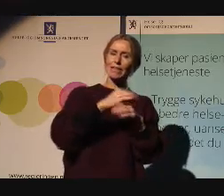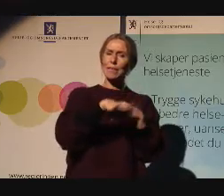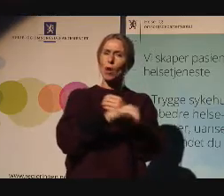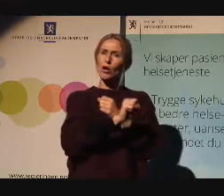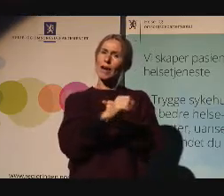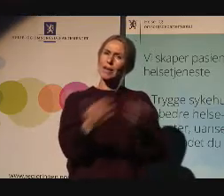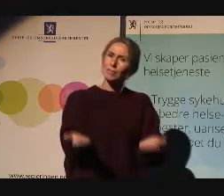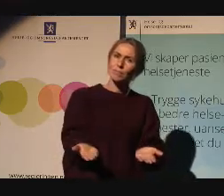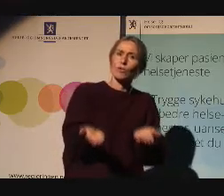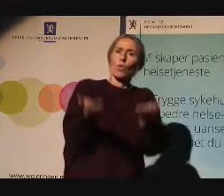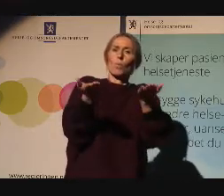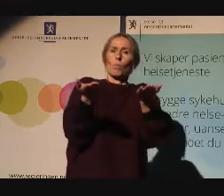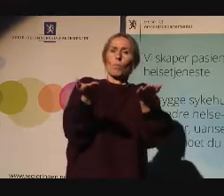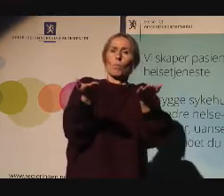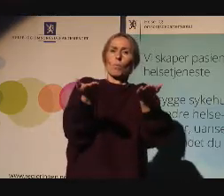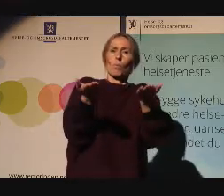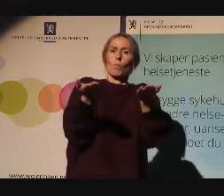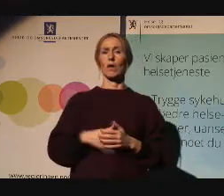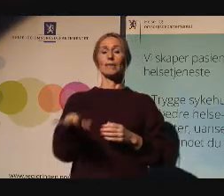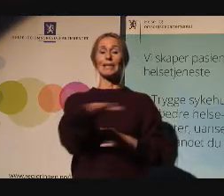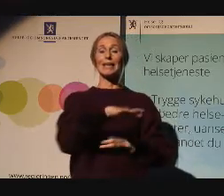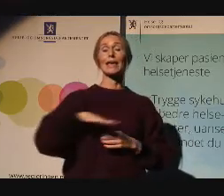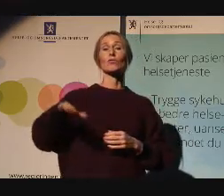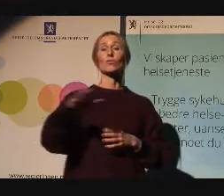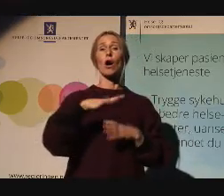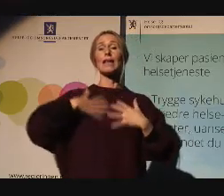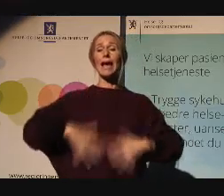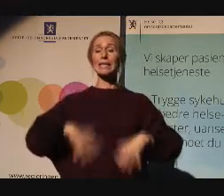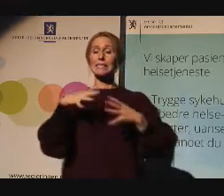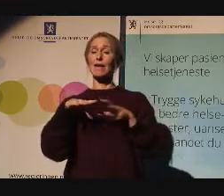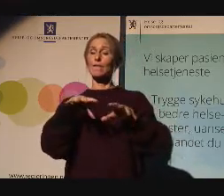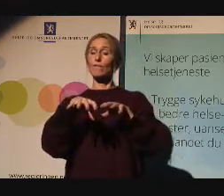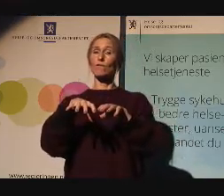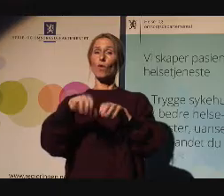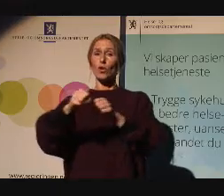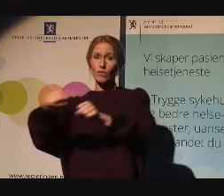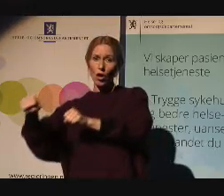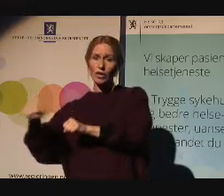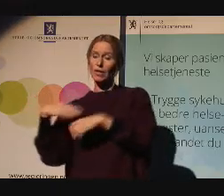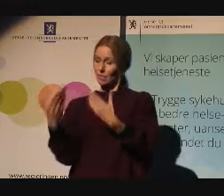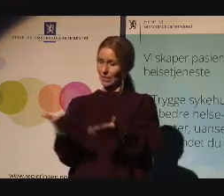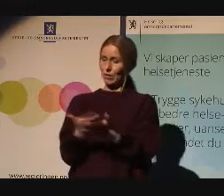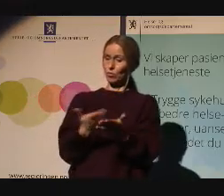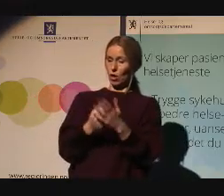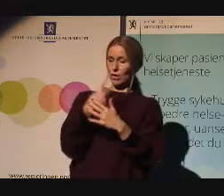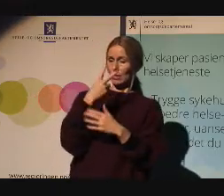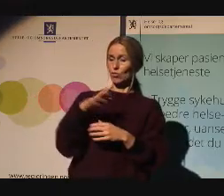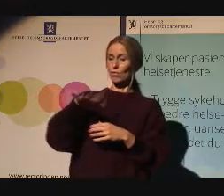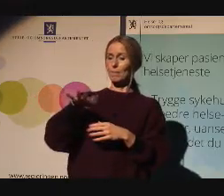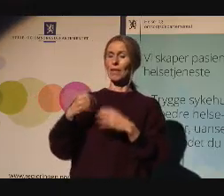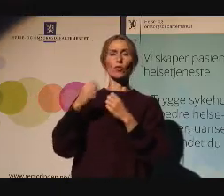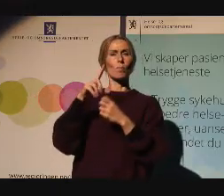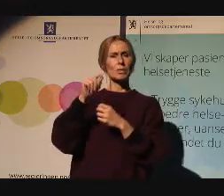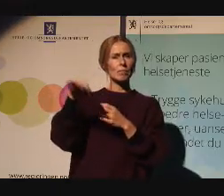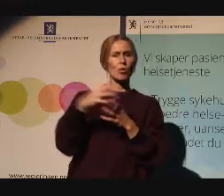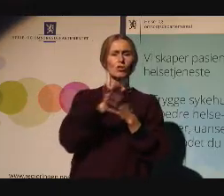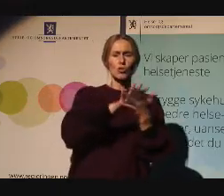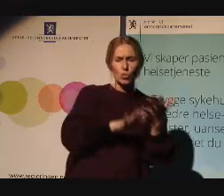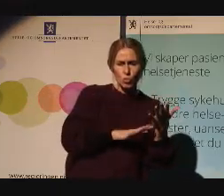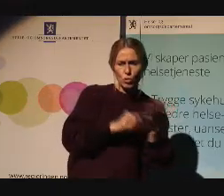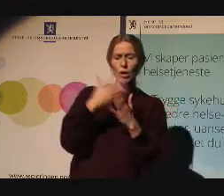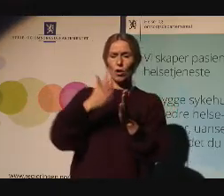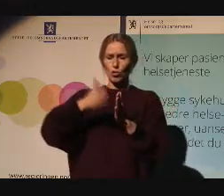barnevernet. De regionale helseforetakene fikk også i oppdrag i 2015 å sørge for strukturer og rutiner